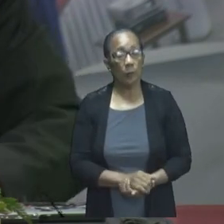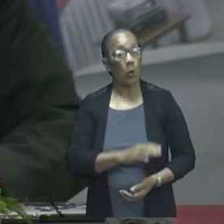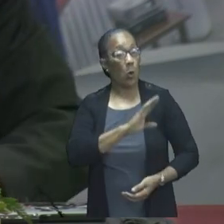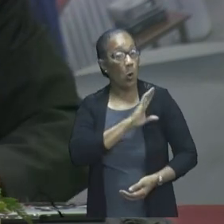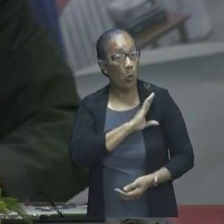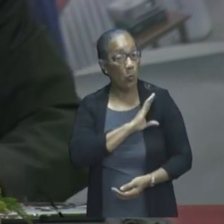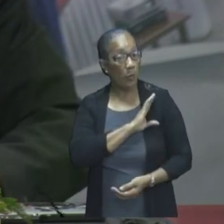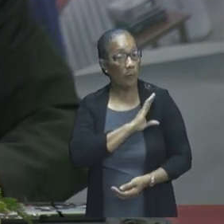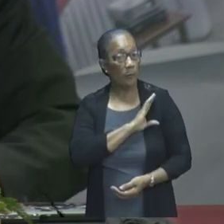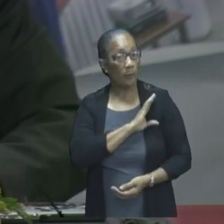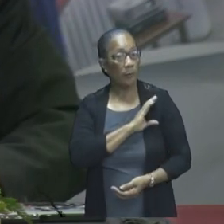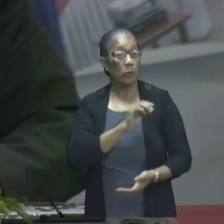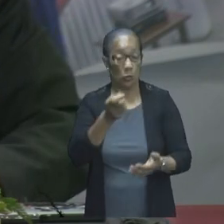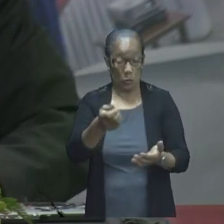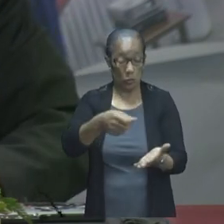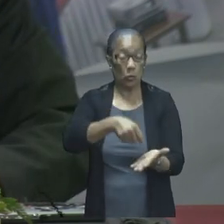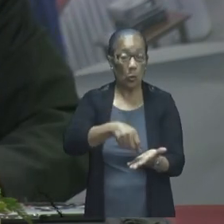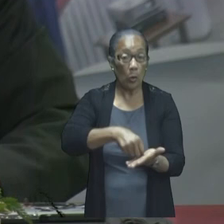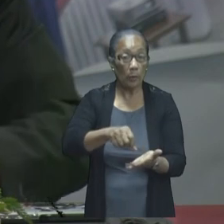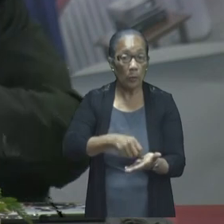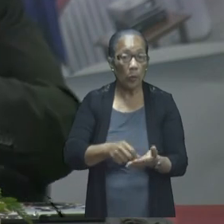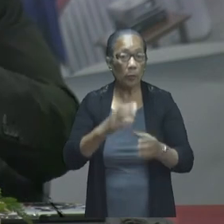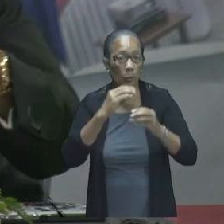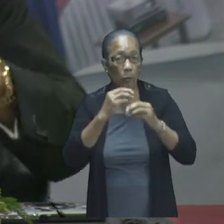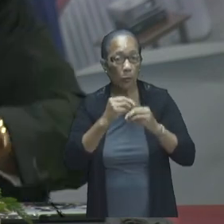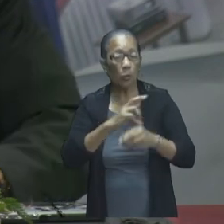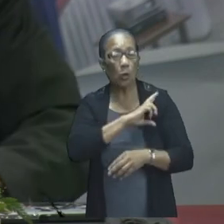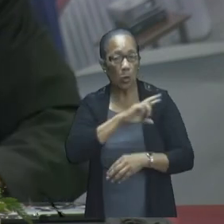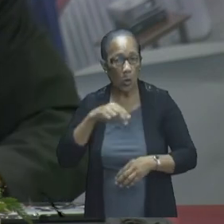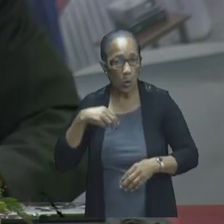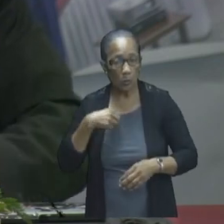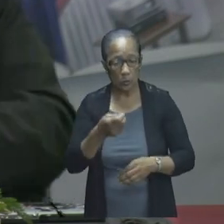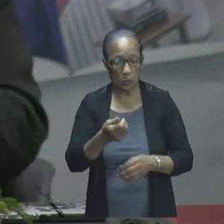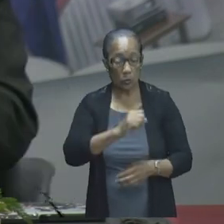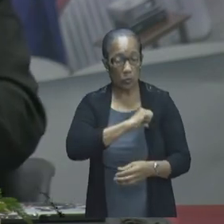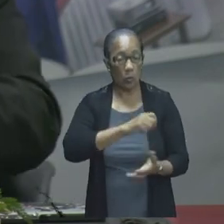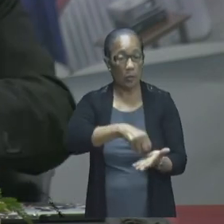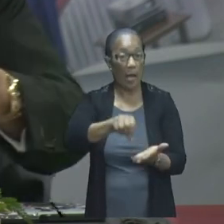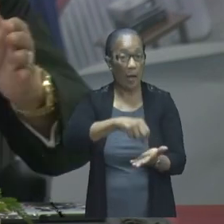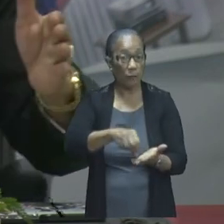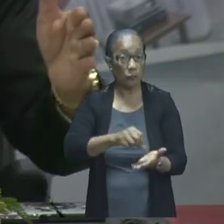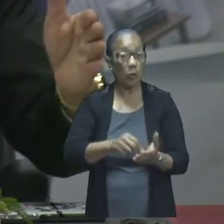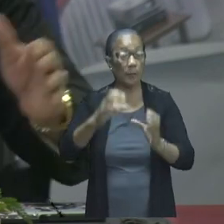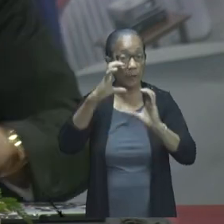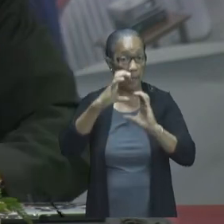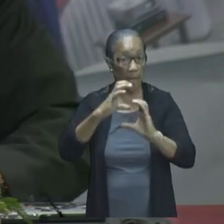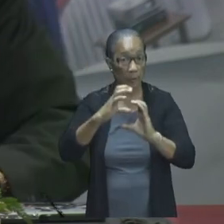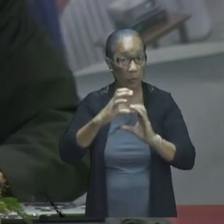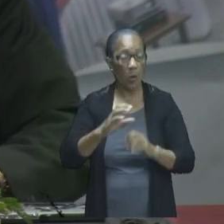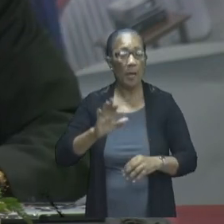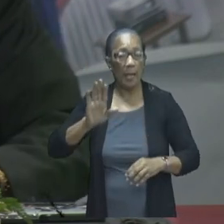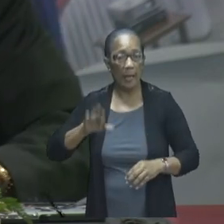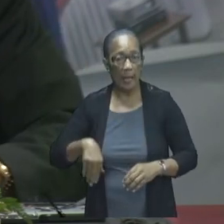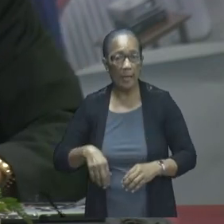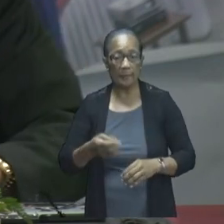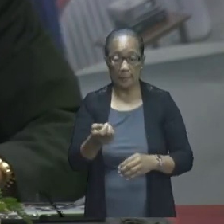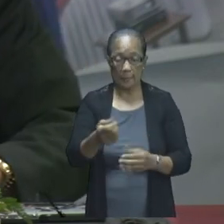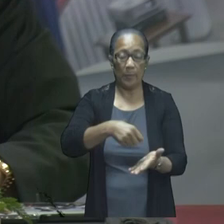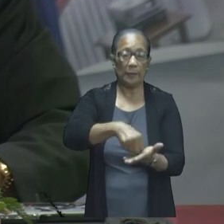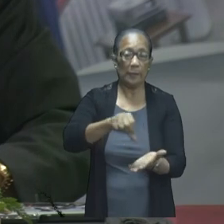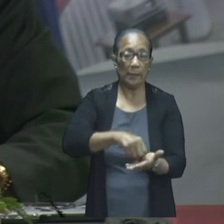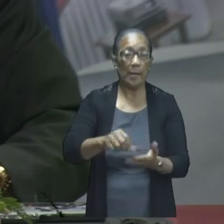slaapje te maken met school en horen besproken en wij gaan ook onze schulden aflossen recht en carrie kwam naar voren ze een betalingsregeling getroffen